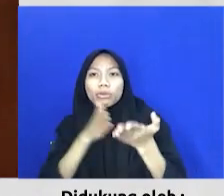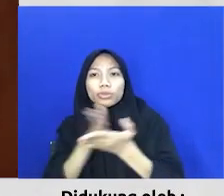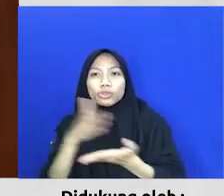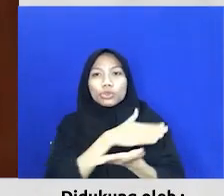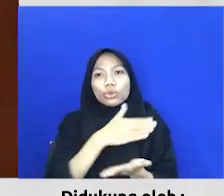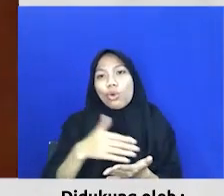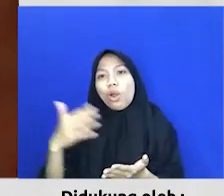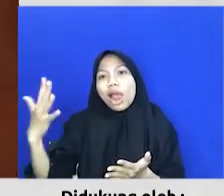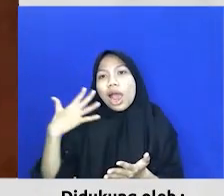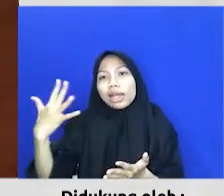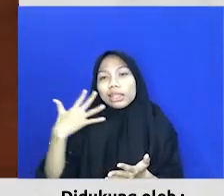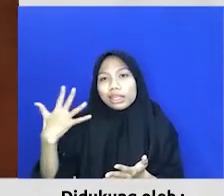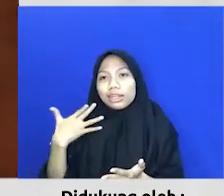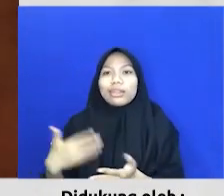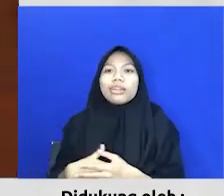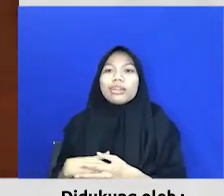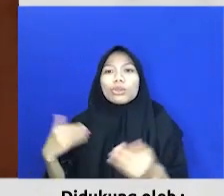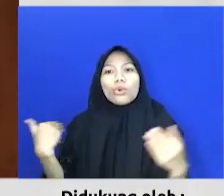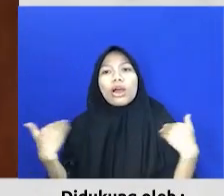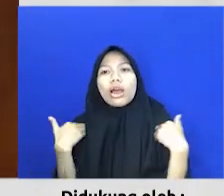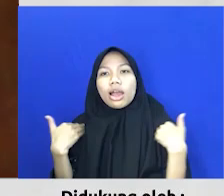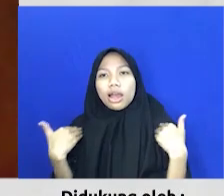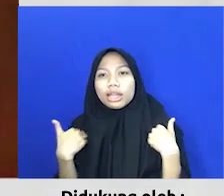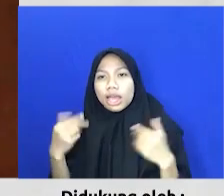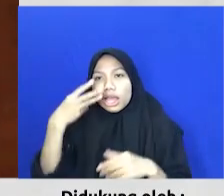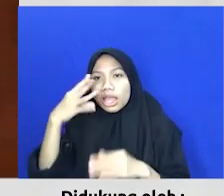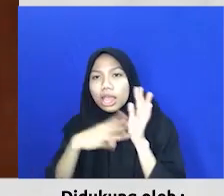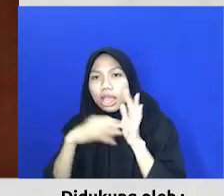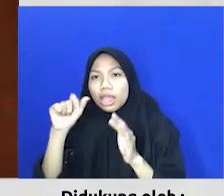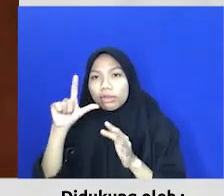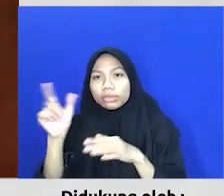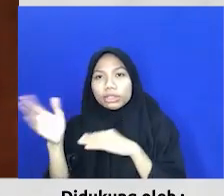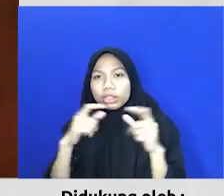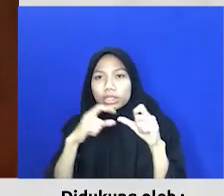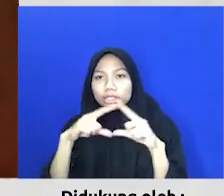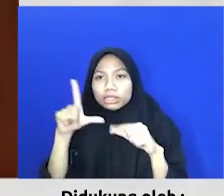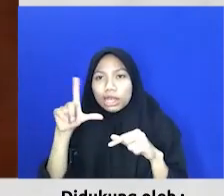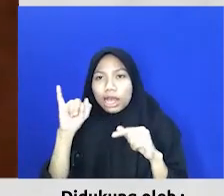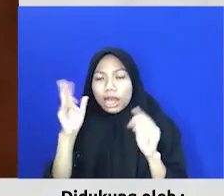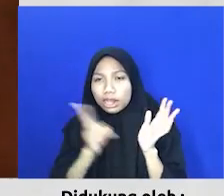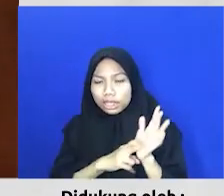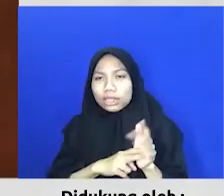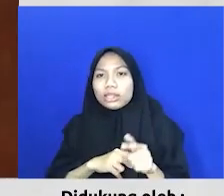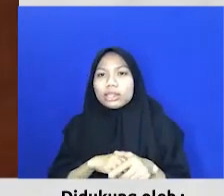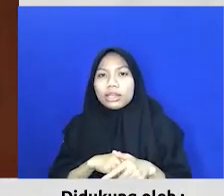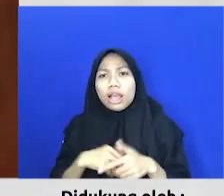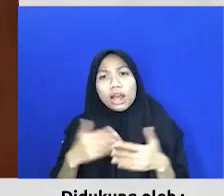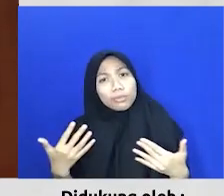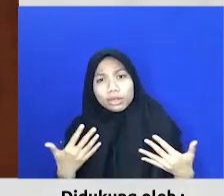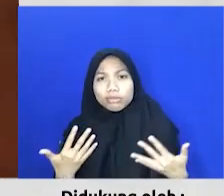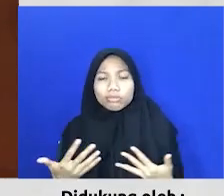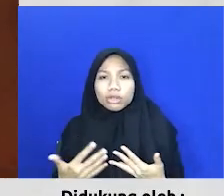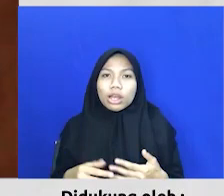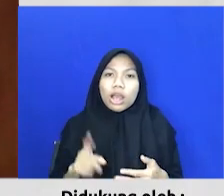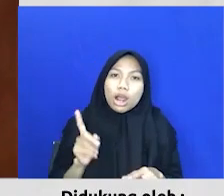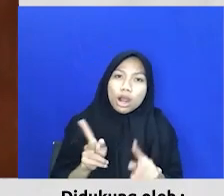di Indonesia ini orang melihat film itu menganggap orang Indonesia mana bisa ya kan ya, tapi